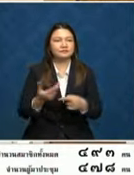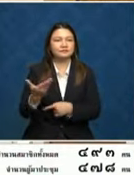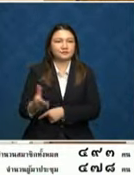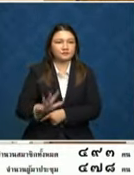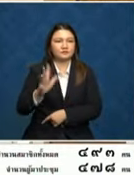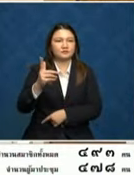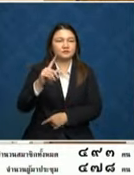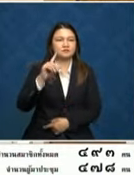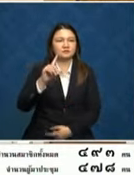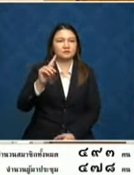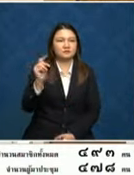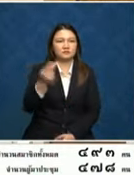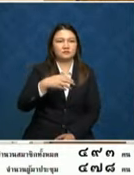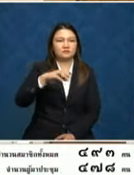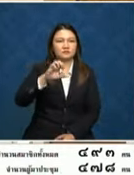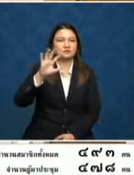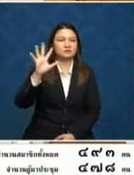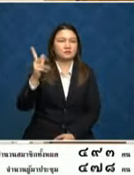แจ้งเร็วครับ